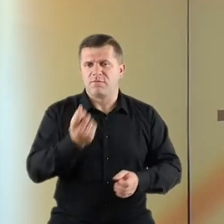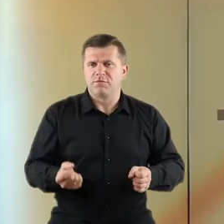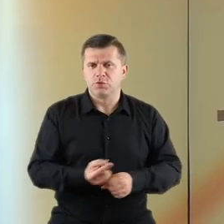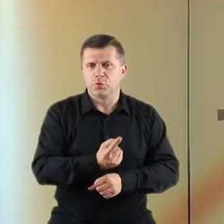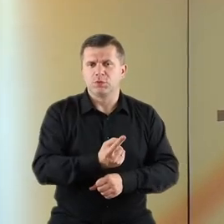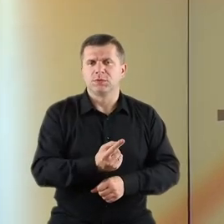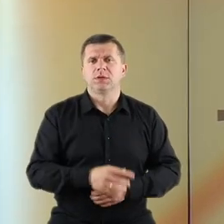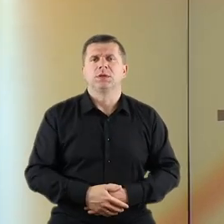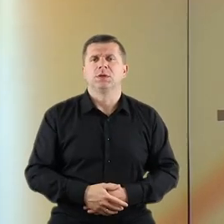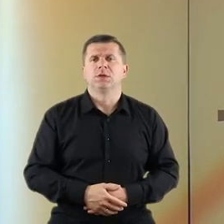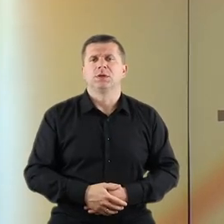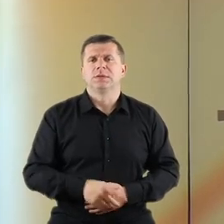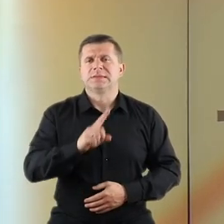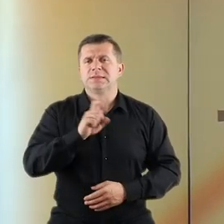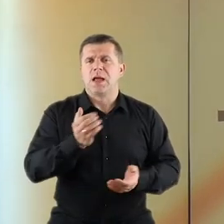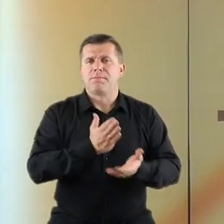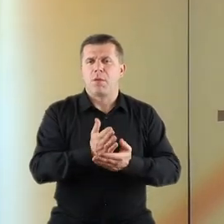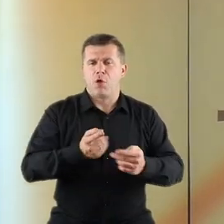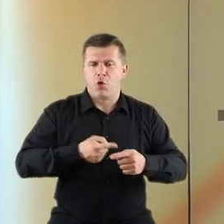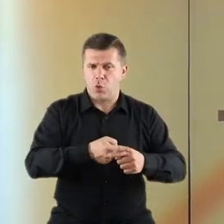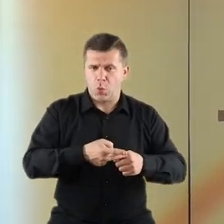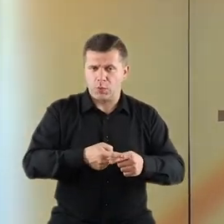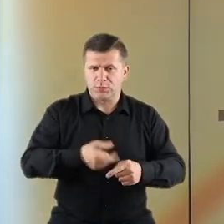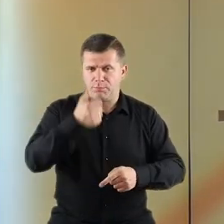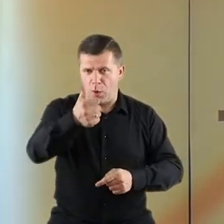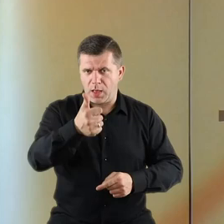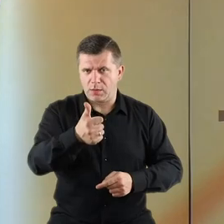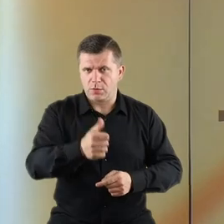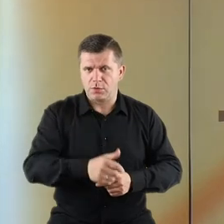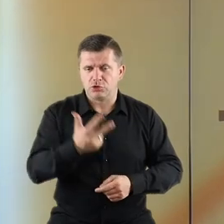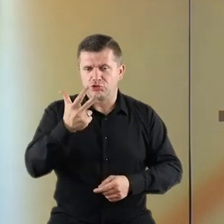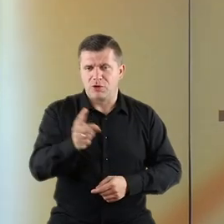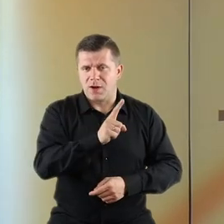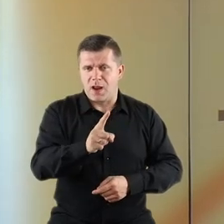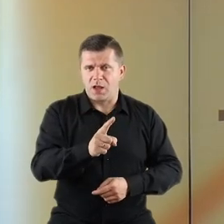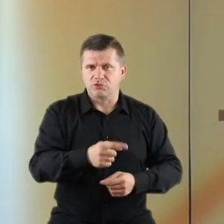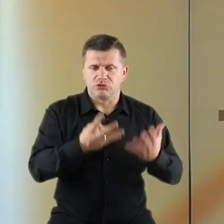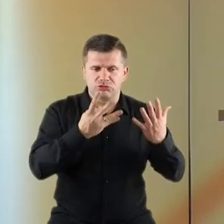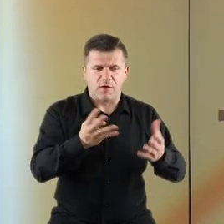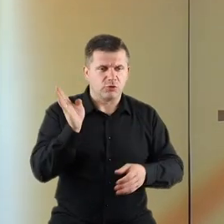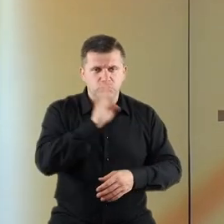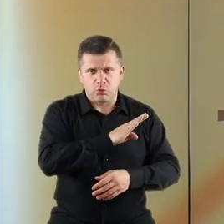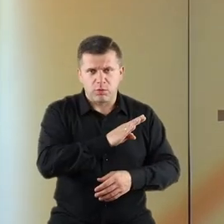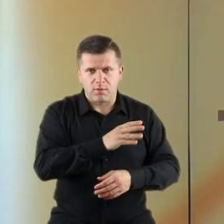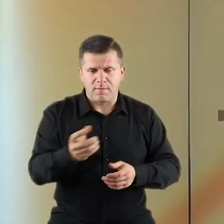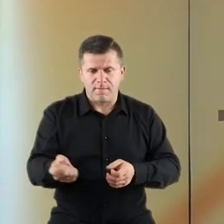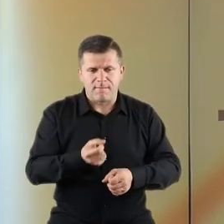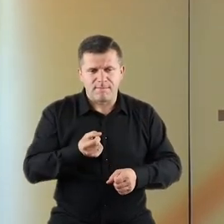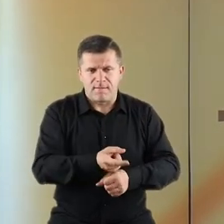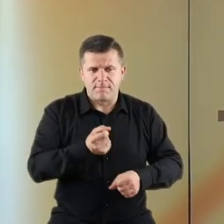są za pomocą noża pojedynczo przez trzy razy po 9 węgli spuszcza się do